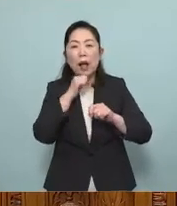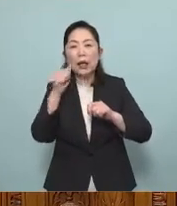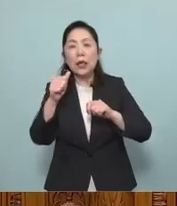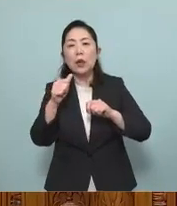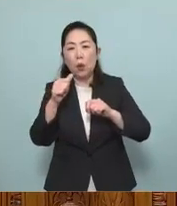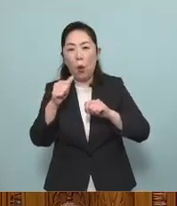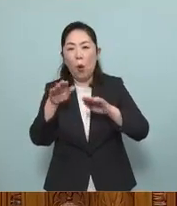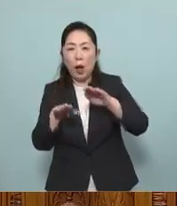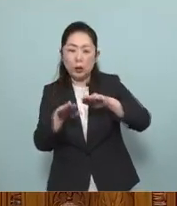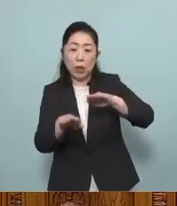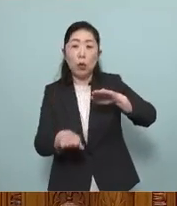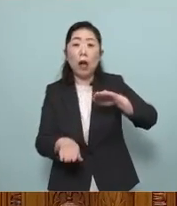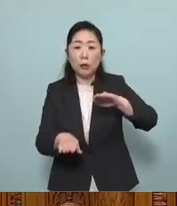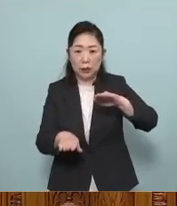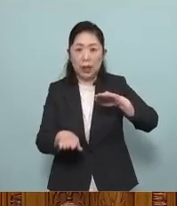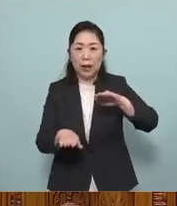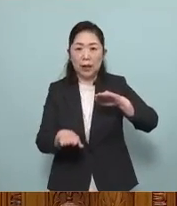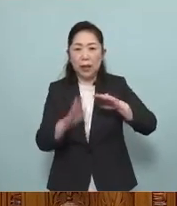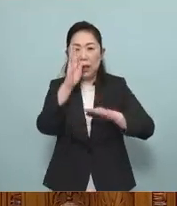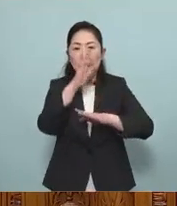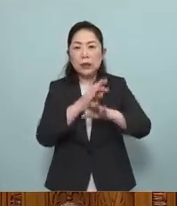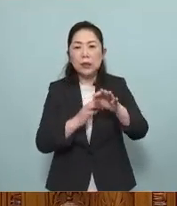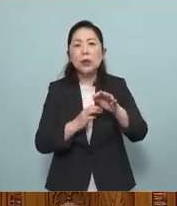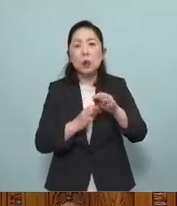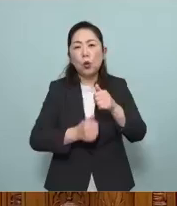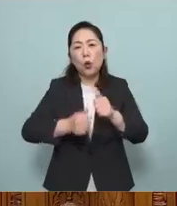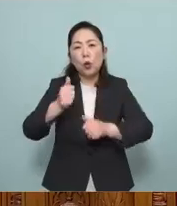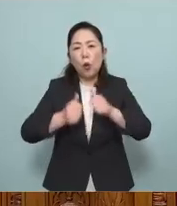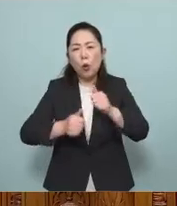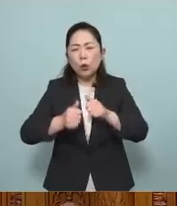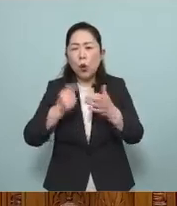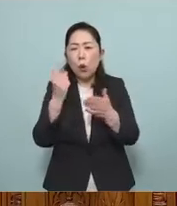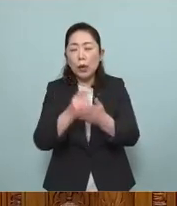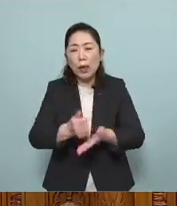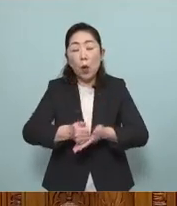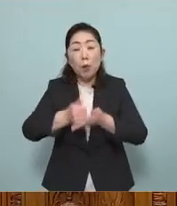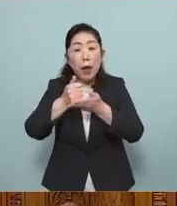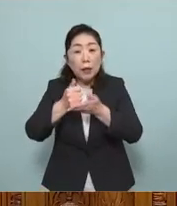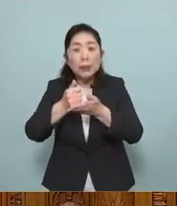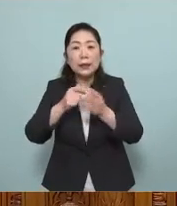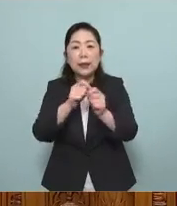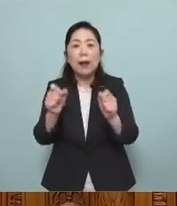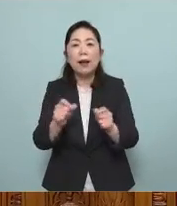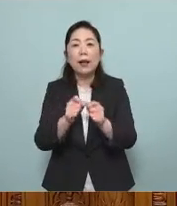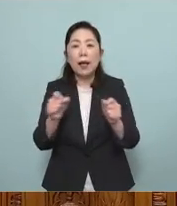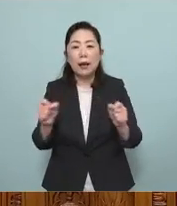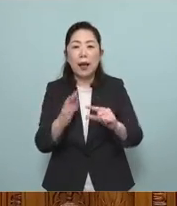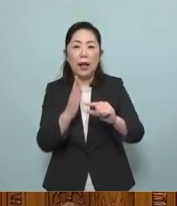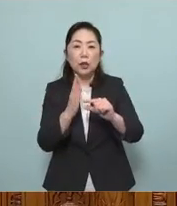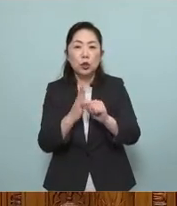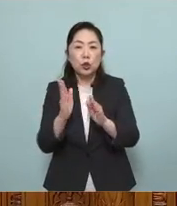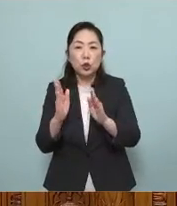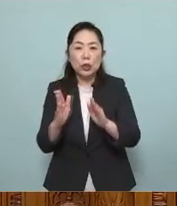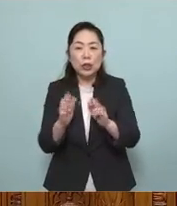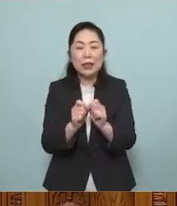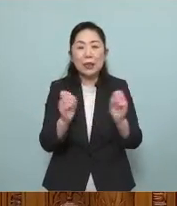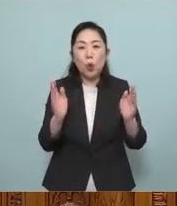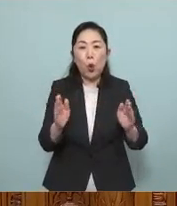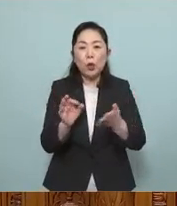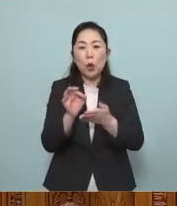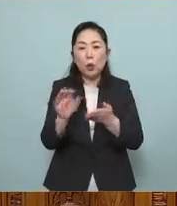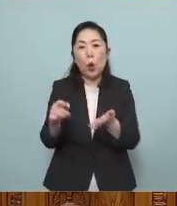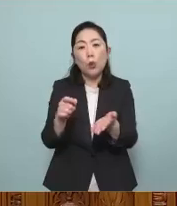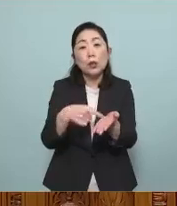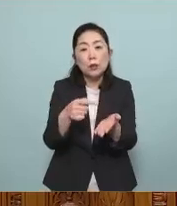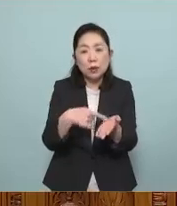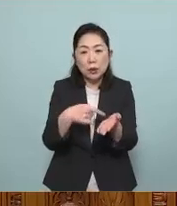拡大、市場や競争の効率性を重視しすぎたことによる中長期的投資の不足、そ